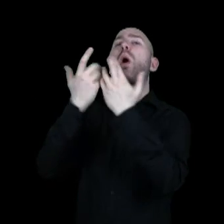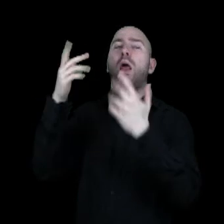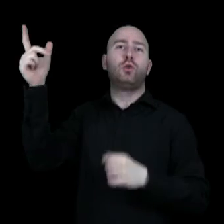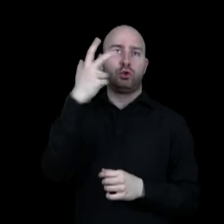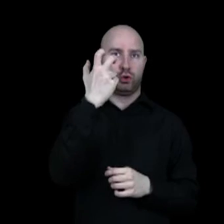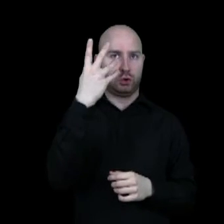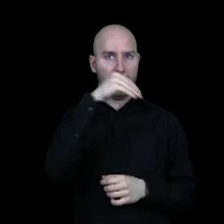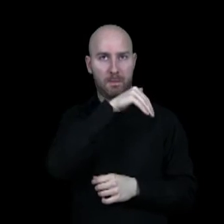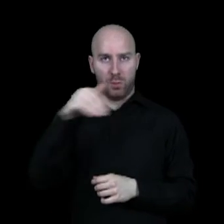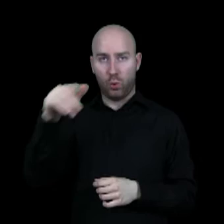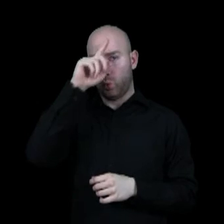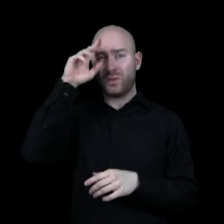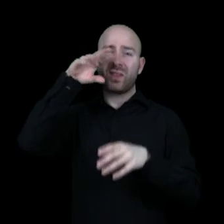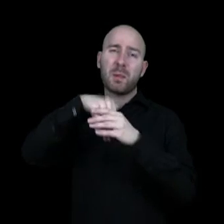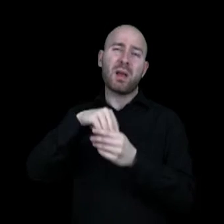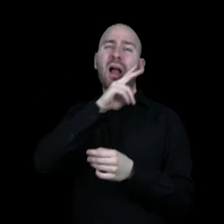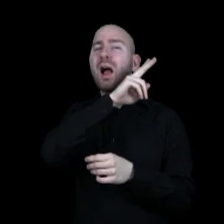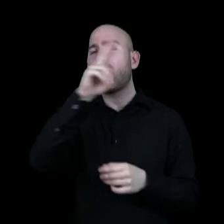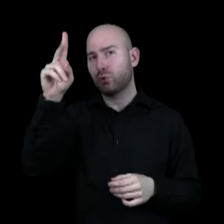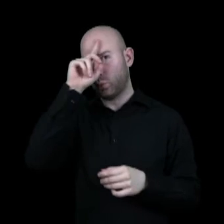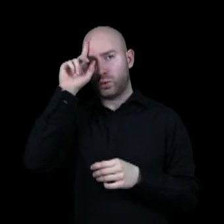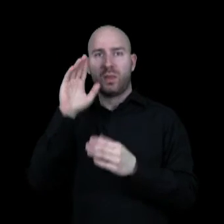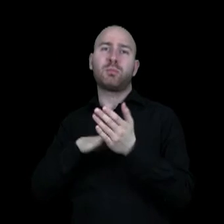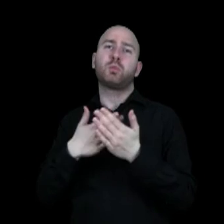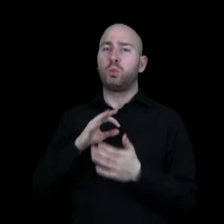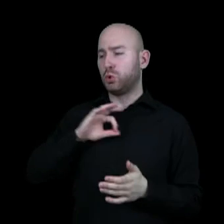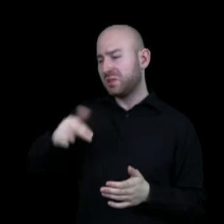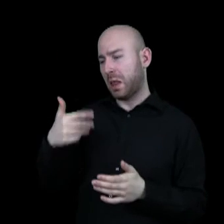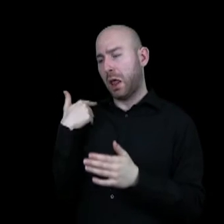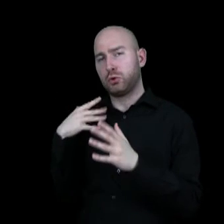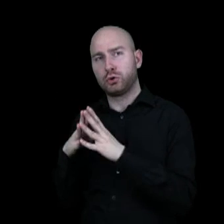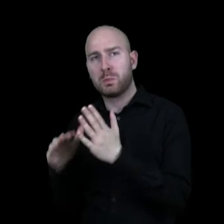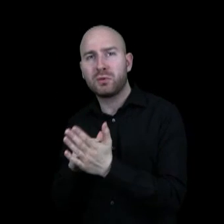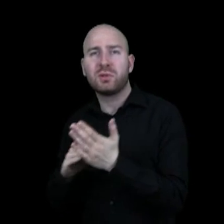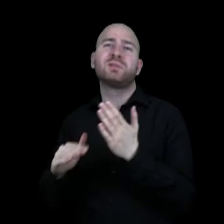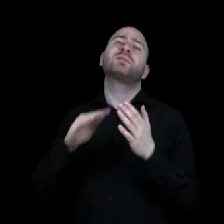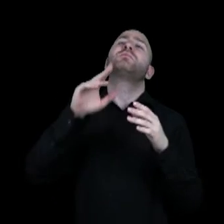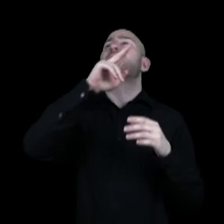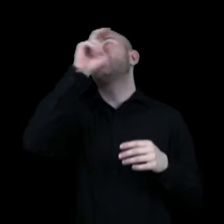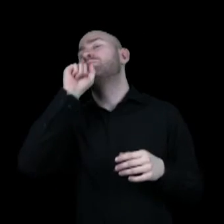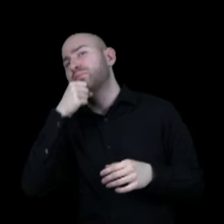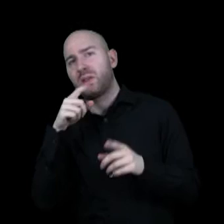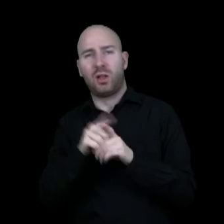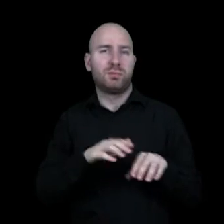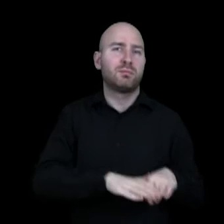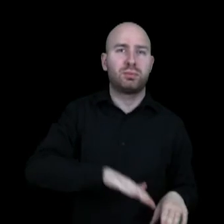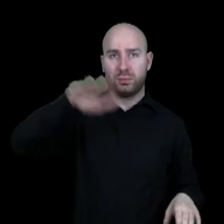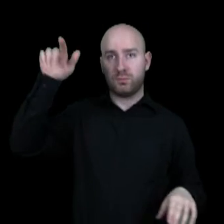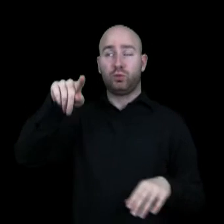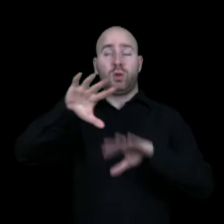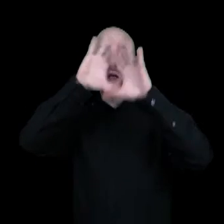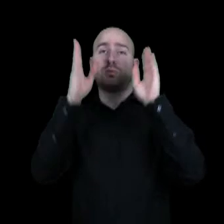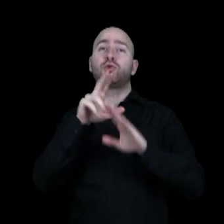tak mniej więcej to są wszyscy także dziesięciomiesięczne syn mojego znajomego Amerykanina Jeśli mówimy o